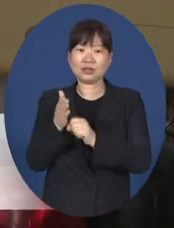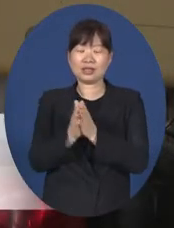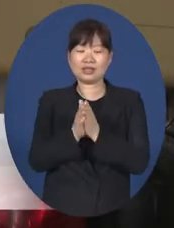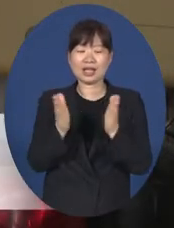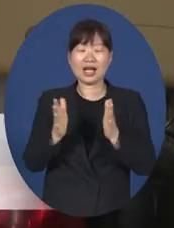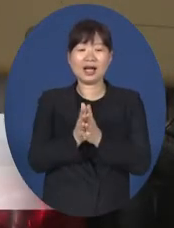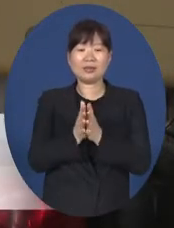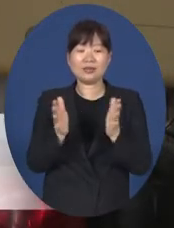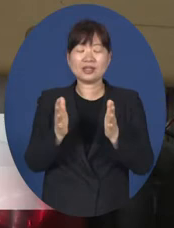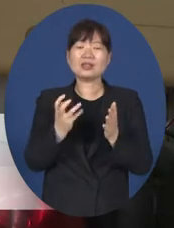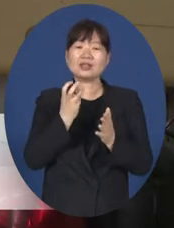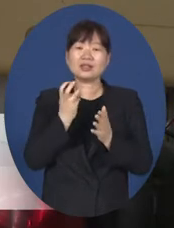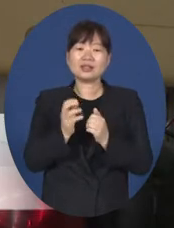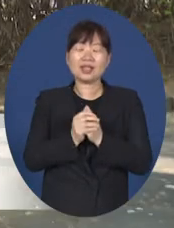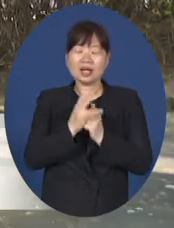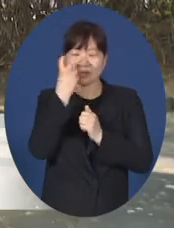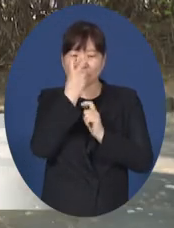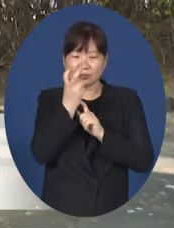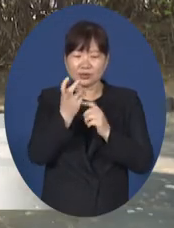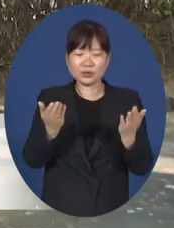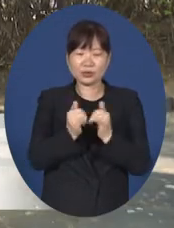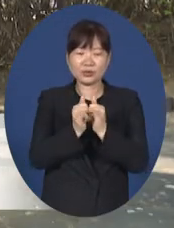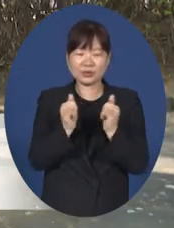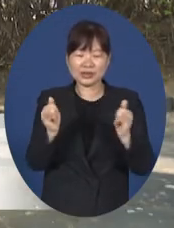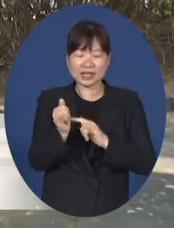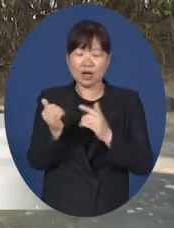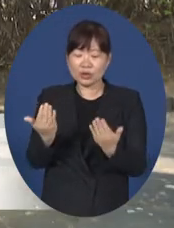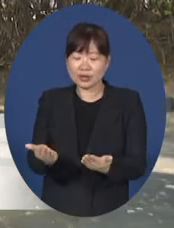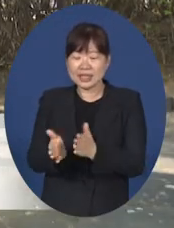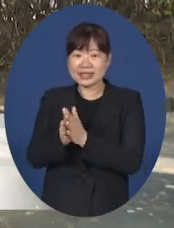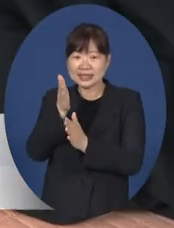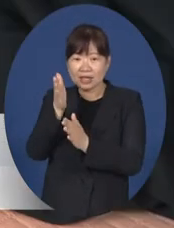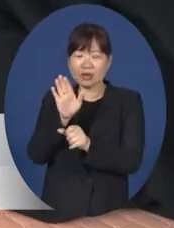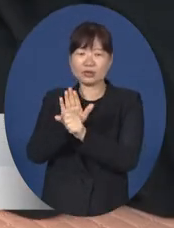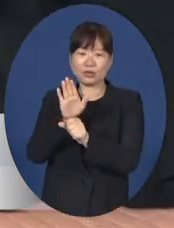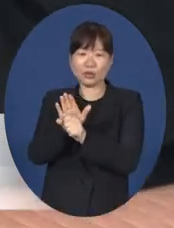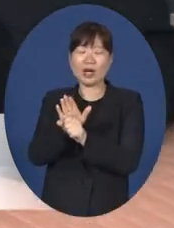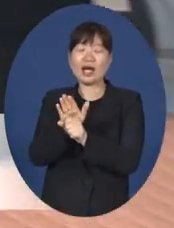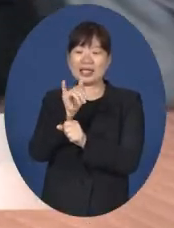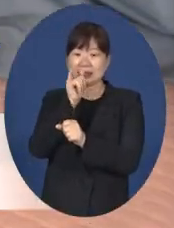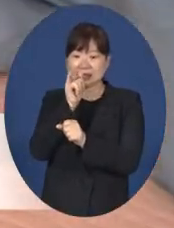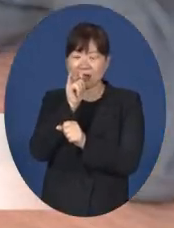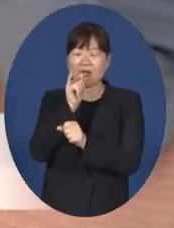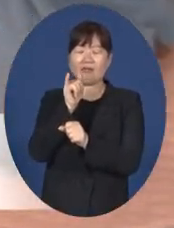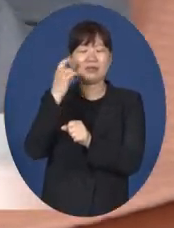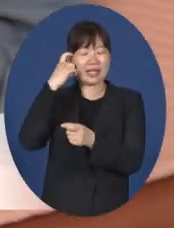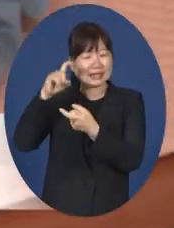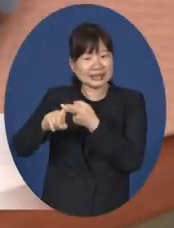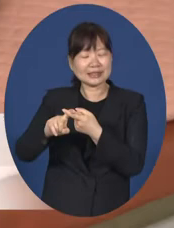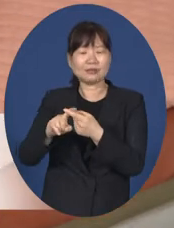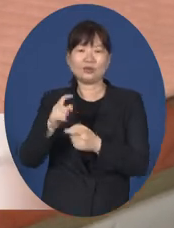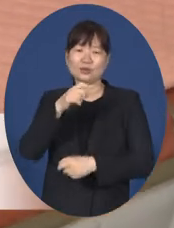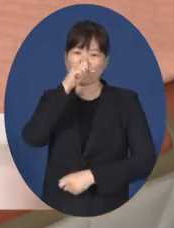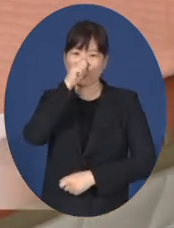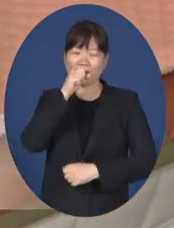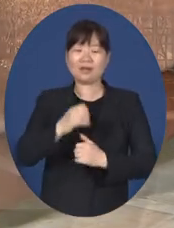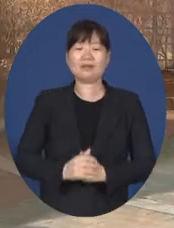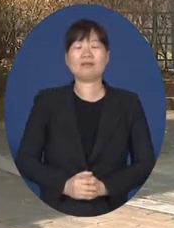중인 아파트 경비 노동자 휴게시설 개선 사업이 좋은 반응을 얻고 있어 눈길을 끕니다. 현장 목소리를